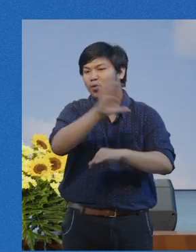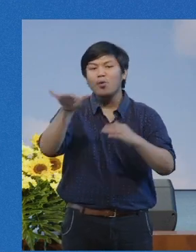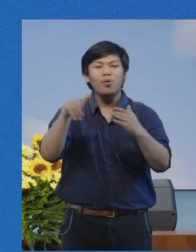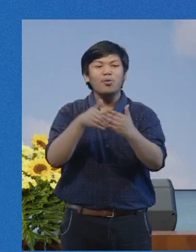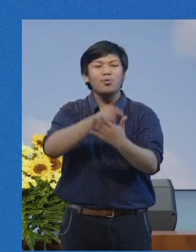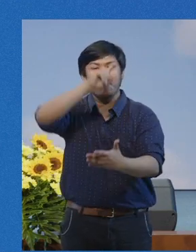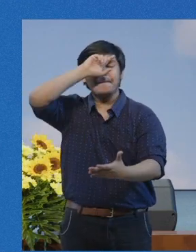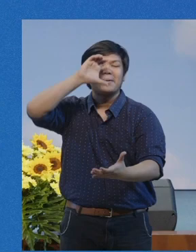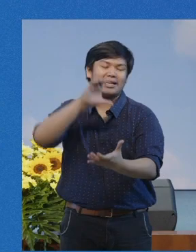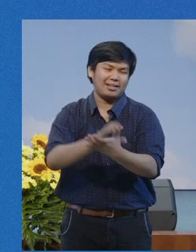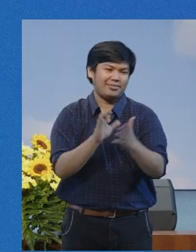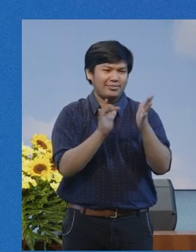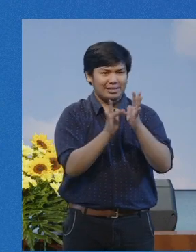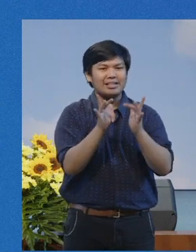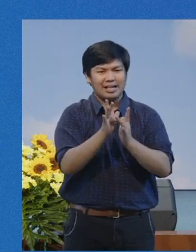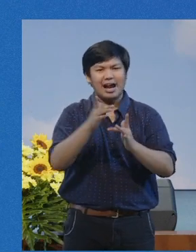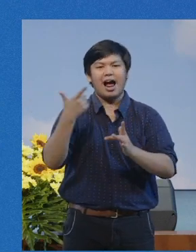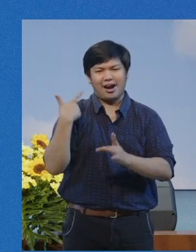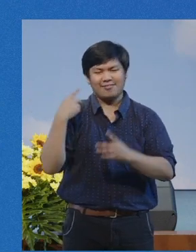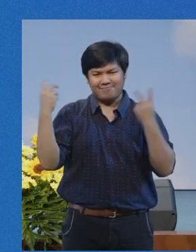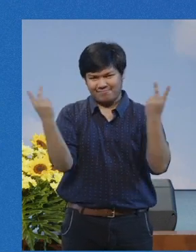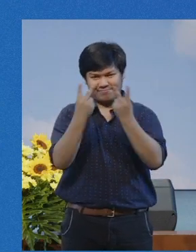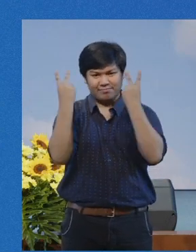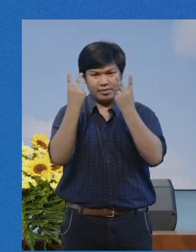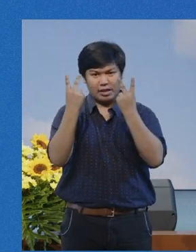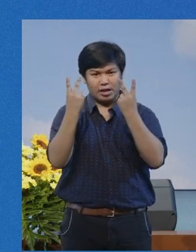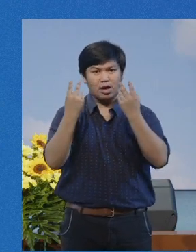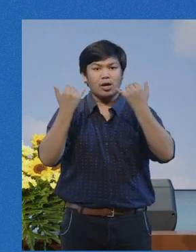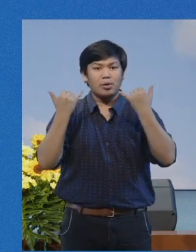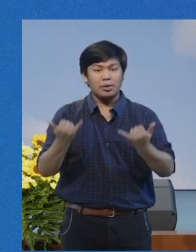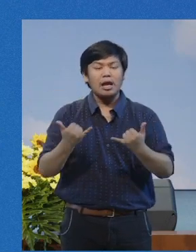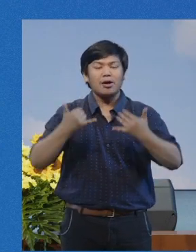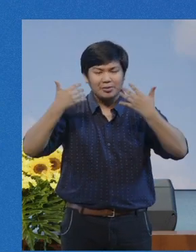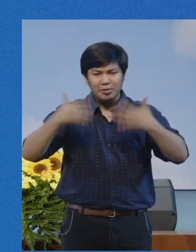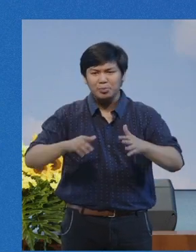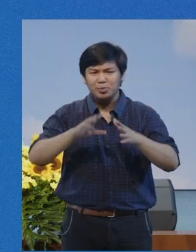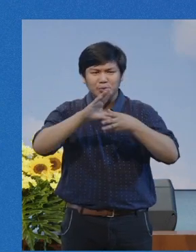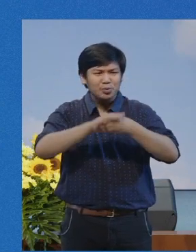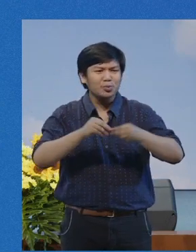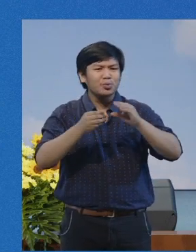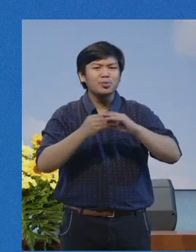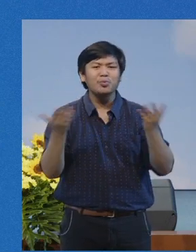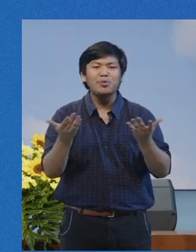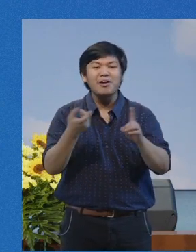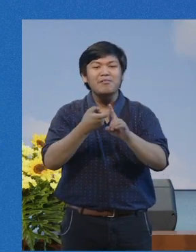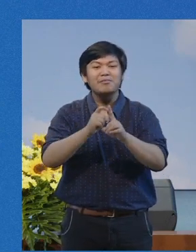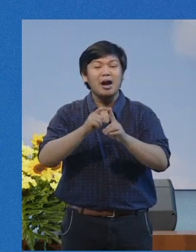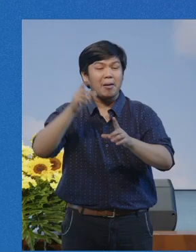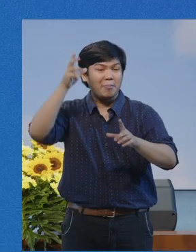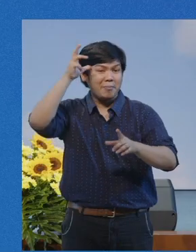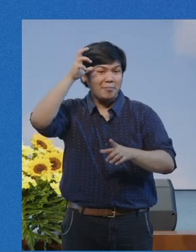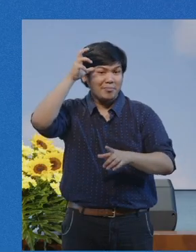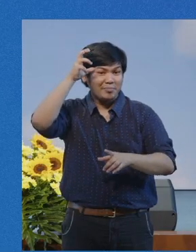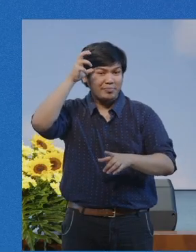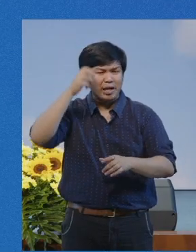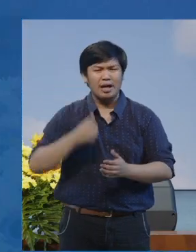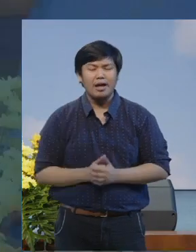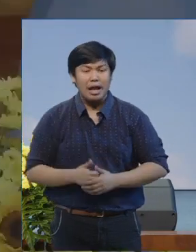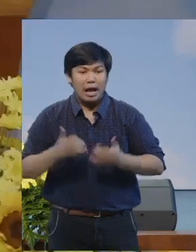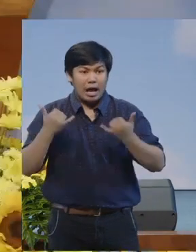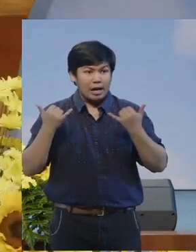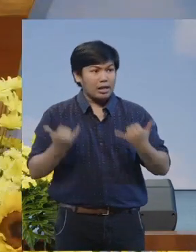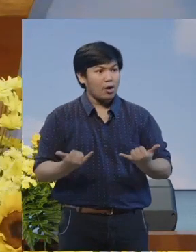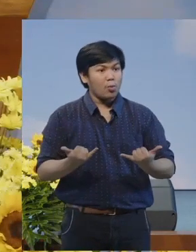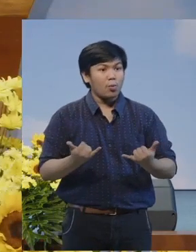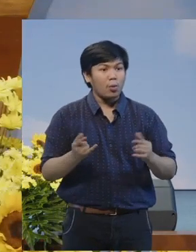yan po ang pinagmulan ni Satanas at ng mga demonyo. Tingnan naman natin ngayon ang mga gawain ni